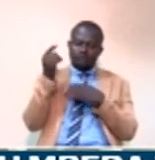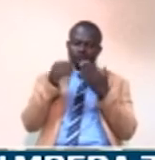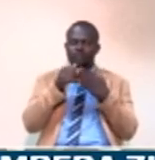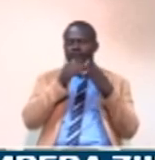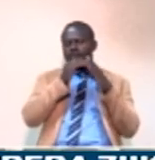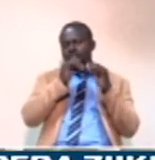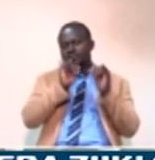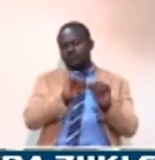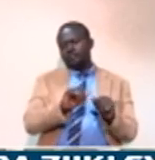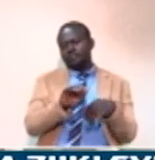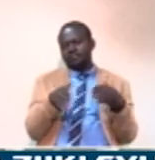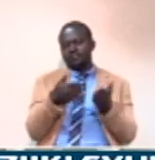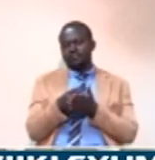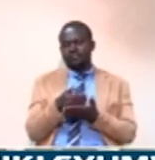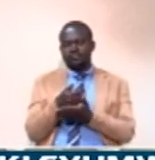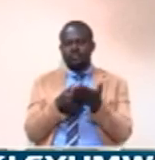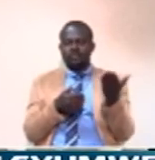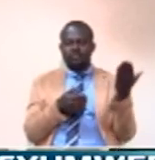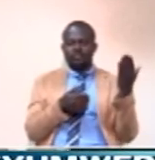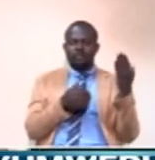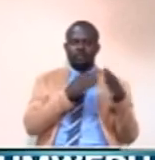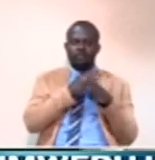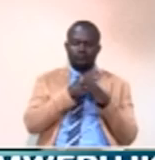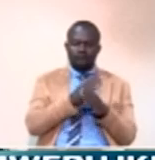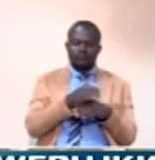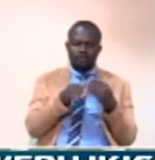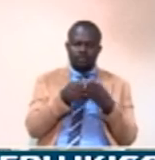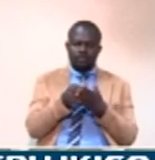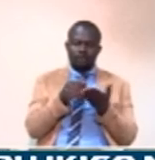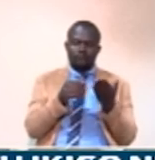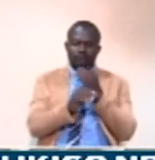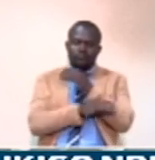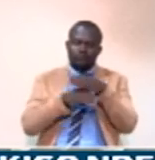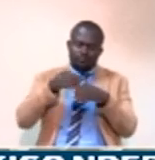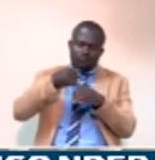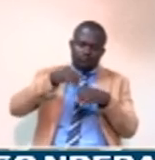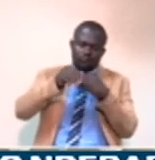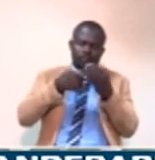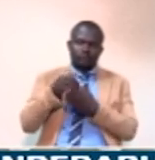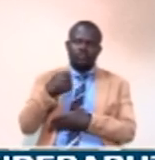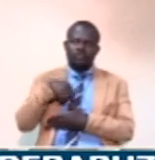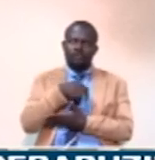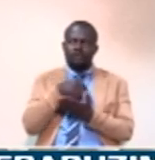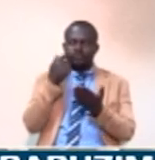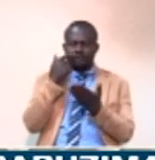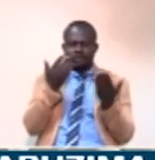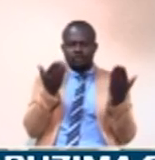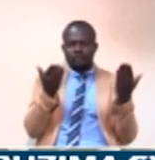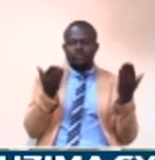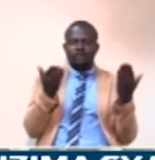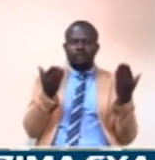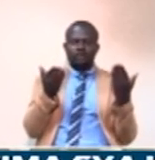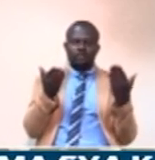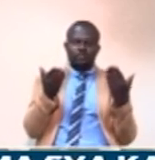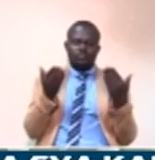inyuma, haba mu kurwanya abahakana n'abapfobya mu gihugu m'imbere, kwaba no kureba no